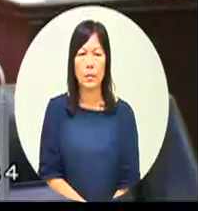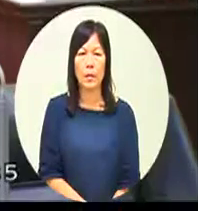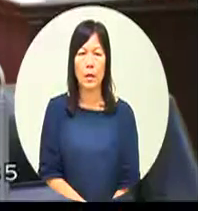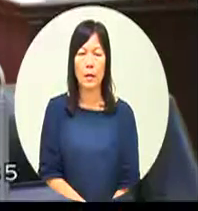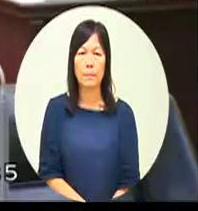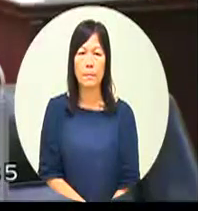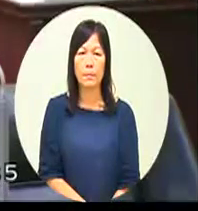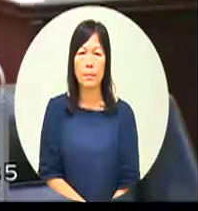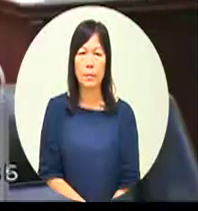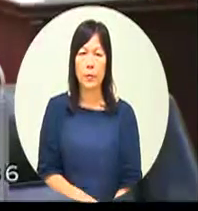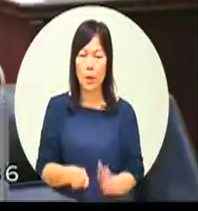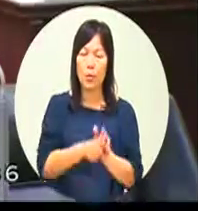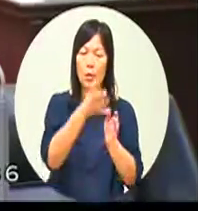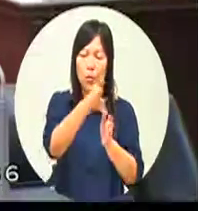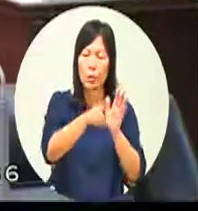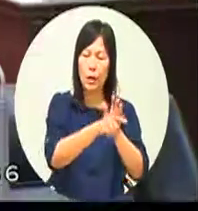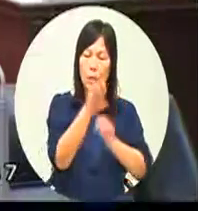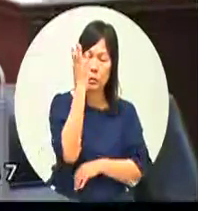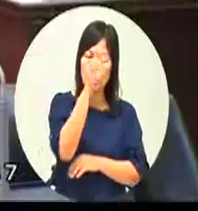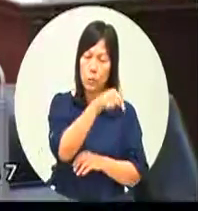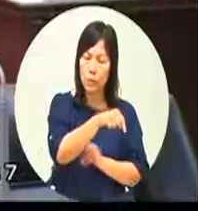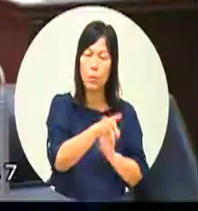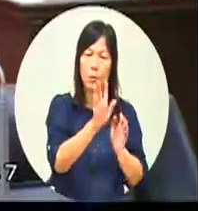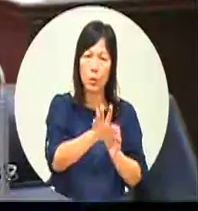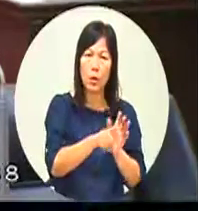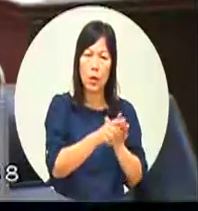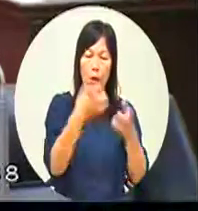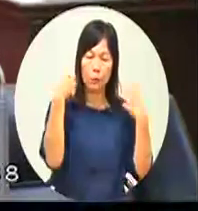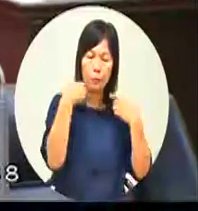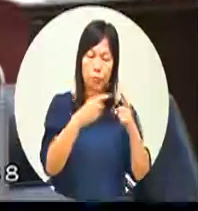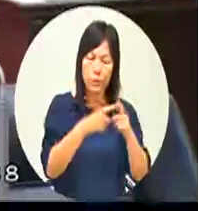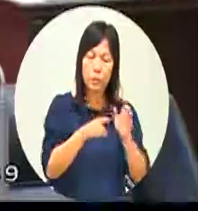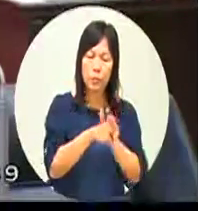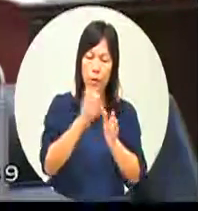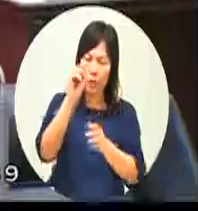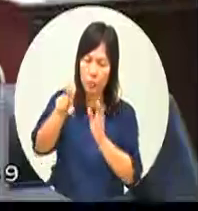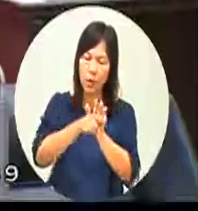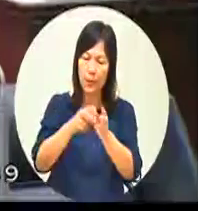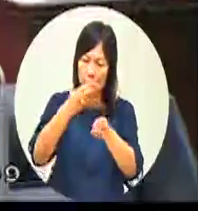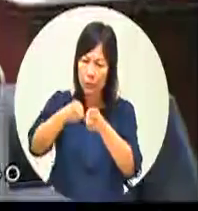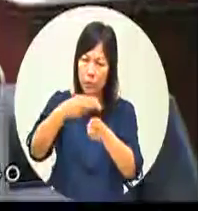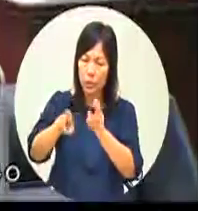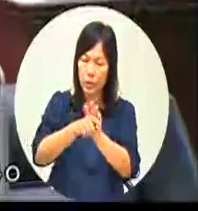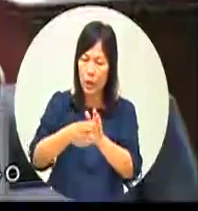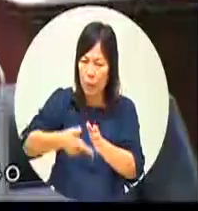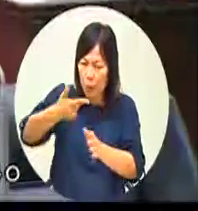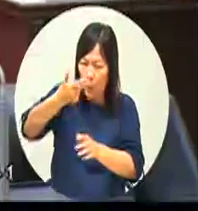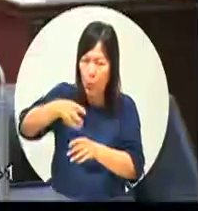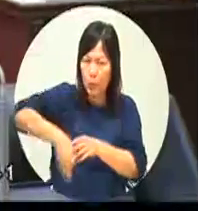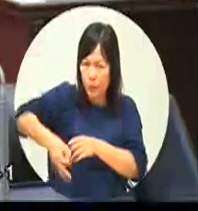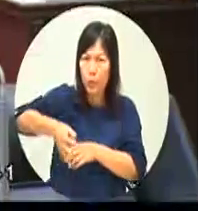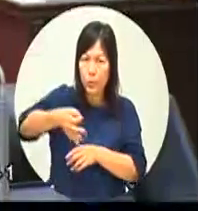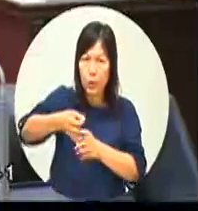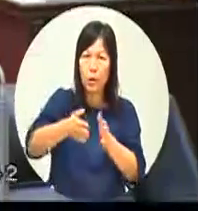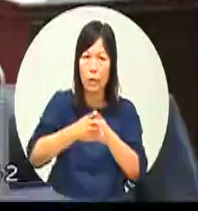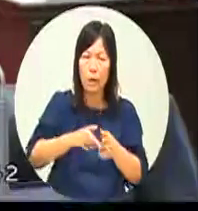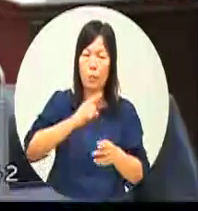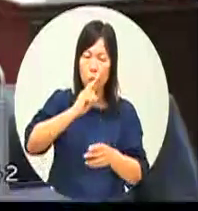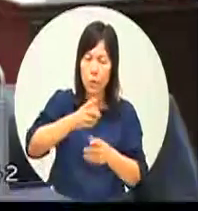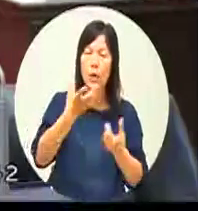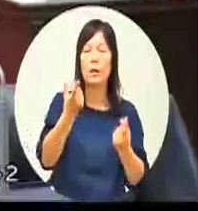都发局当然承办人是说会依照法律程序跟他们催收，即支付命令或是提告也